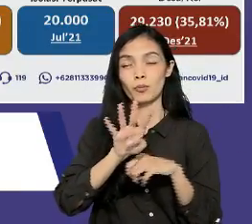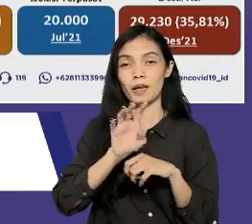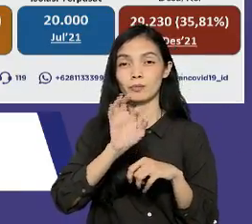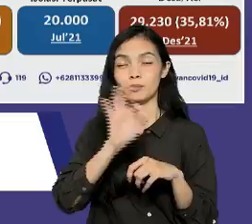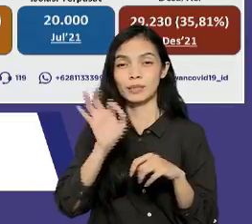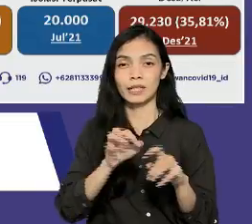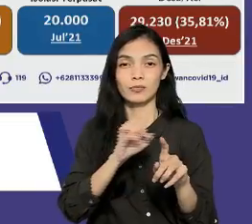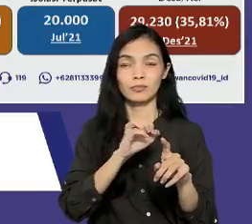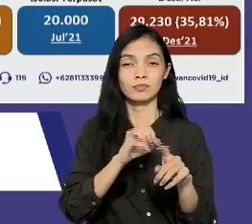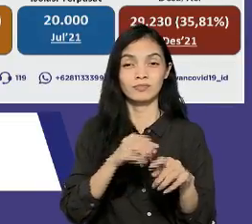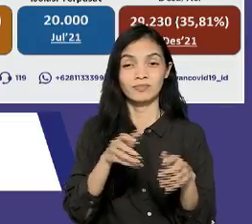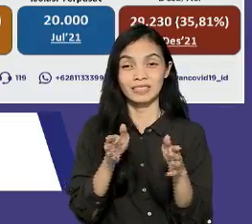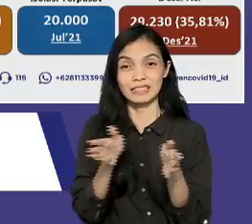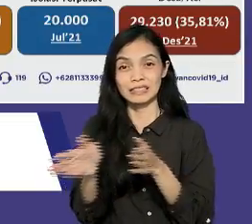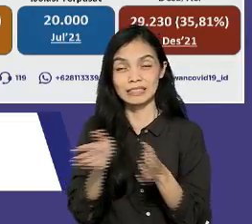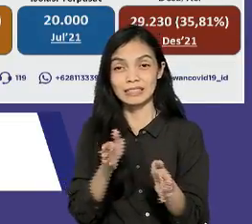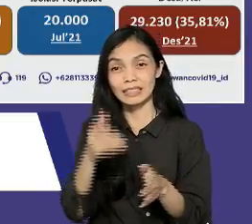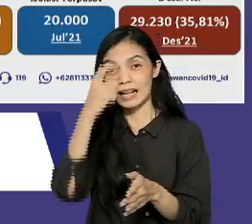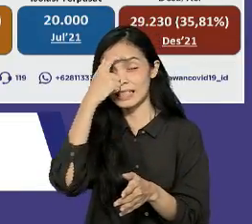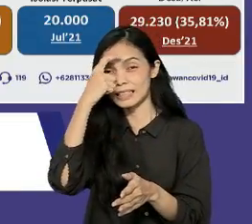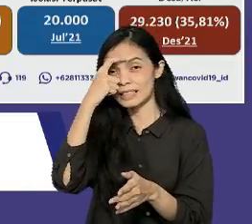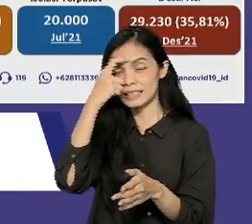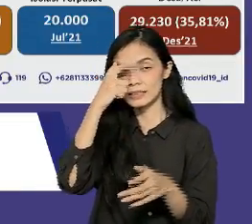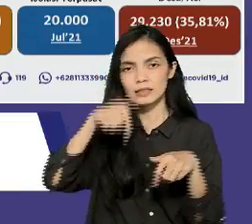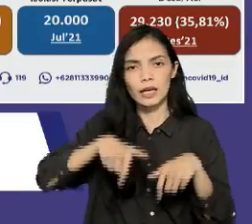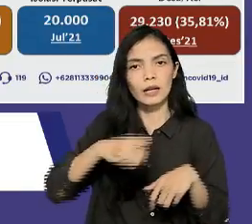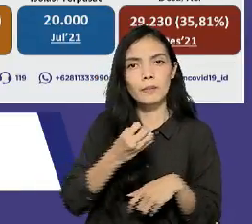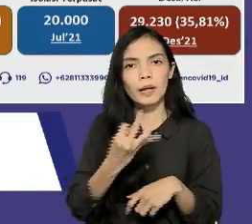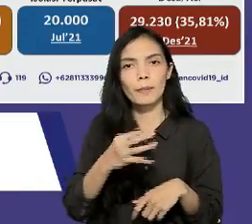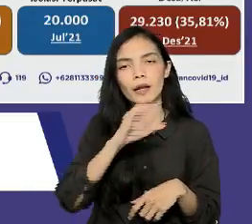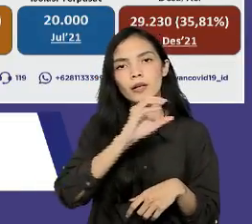18,84%, saat ini hanya berada pada angka